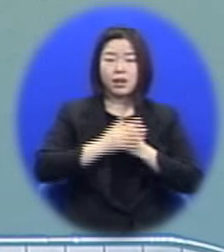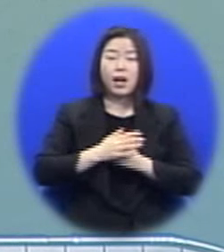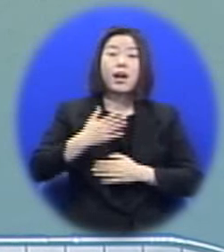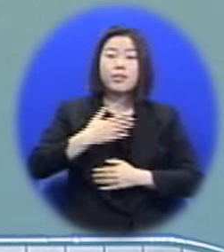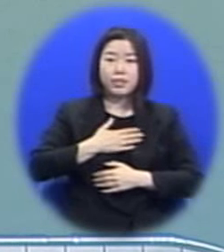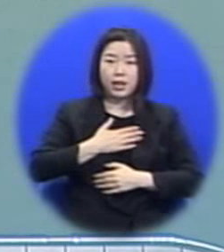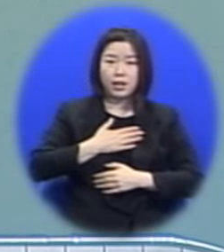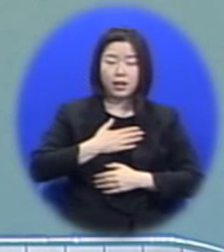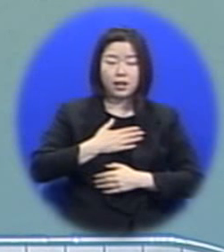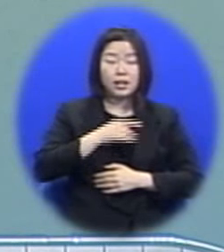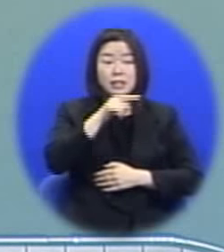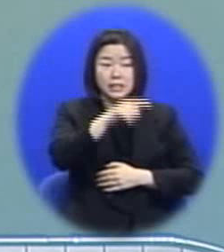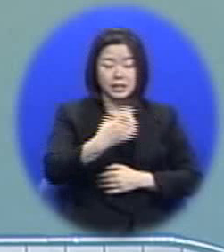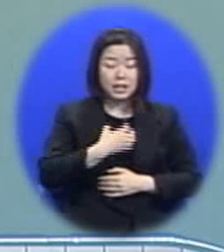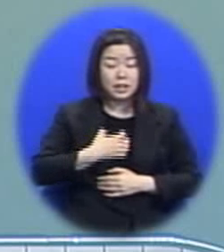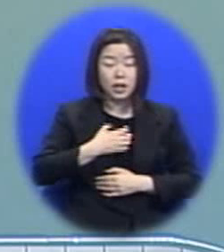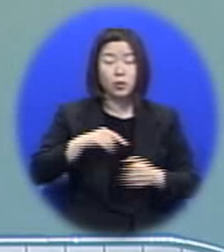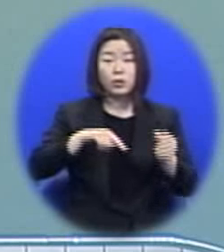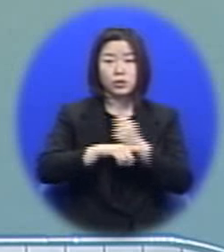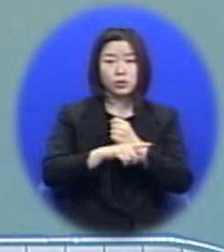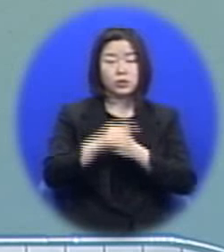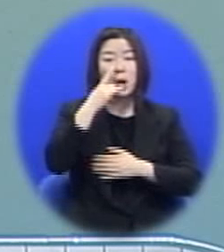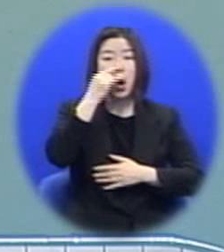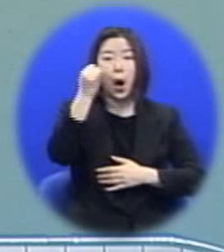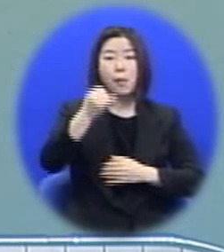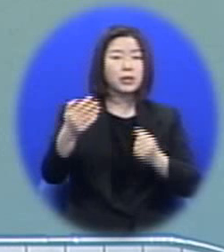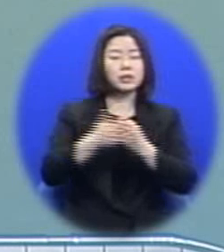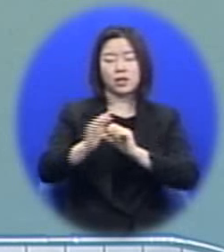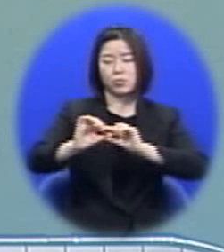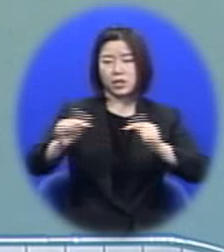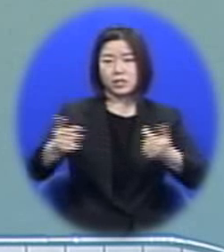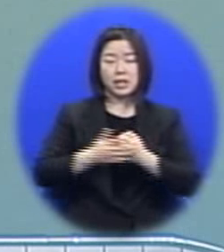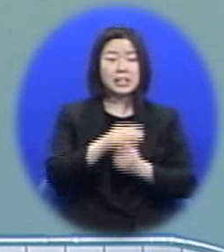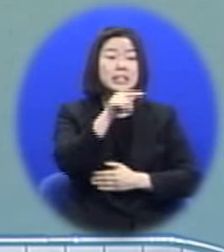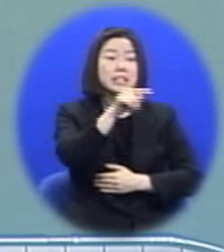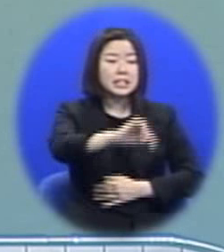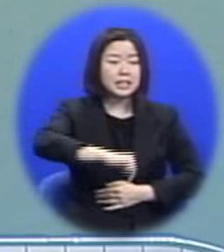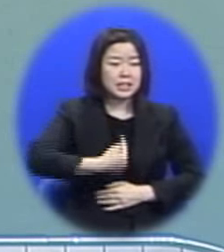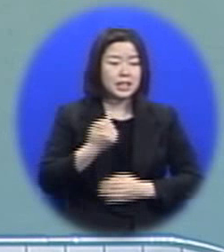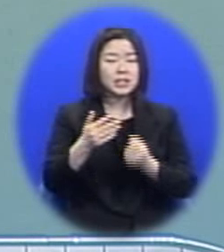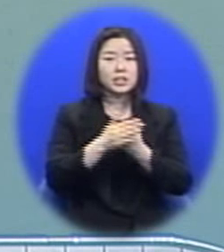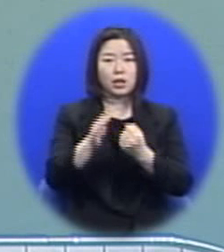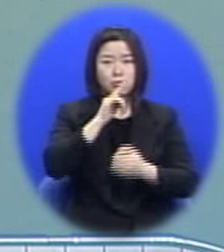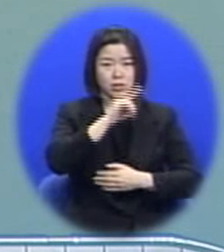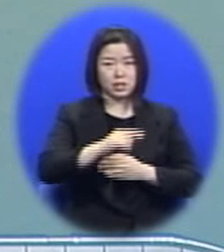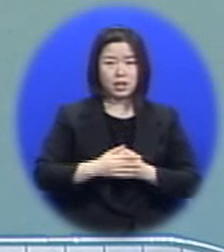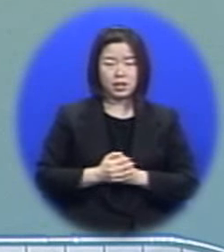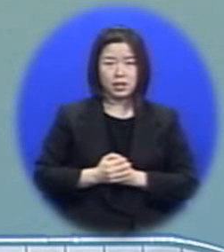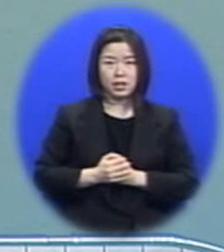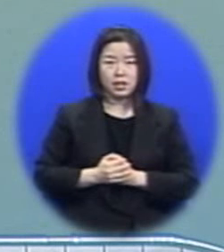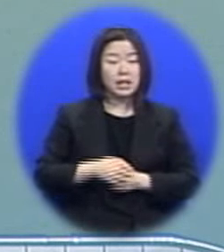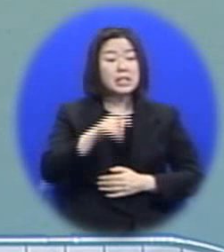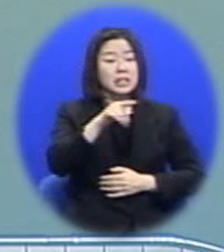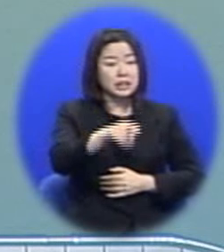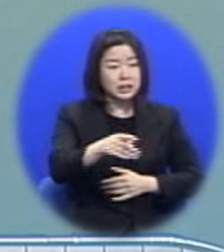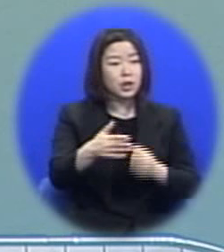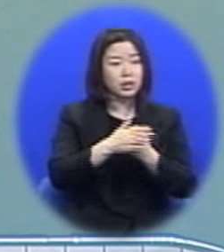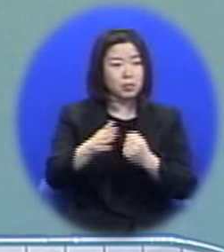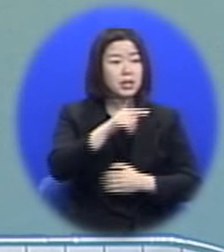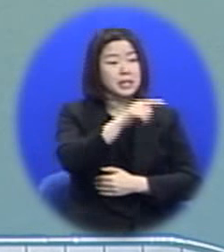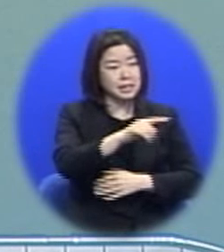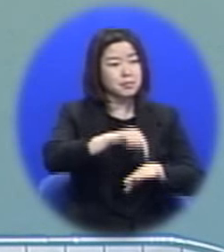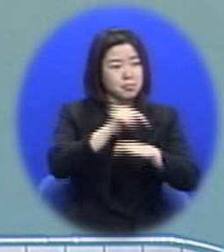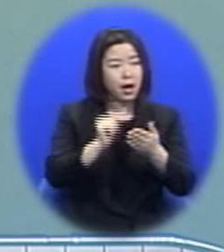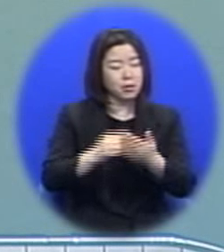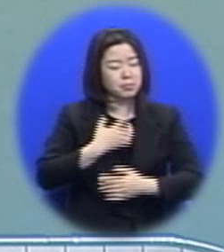내가 괴로워하는 것은 어머니 때문이 아니다. 너 자신 때문이다. 그것 때문에 내 마음이 괴로운